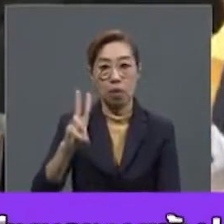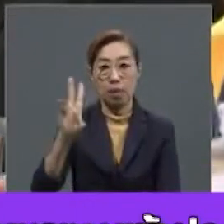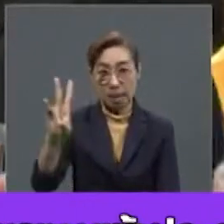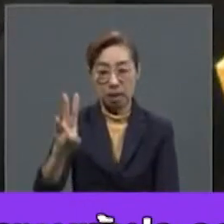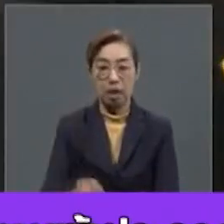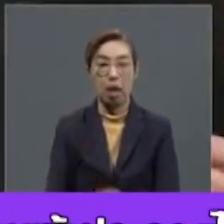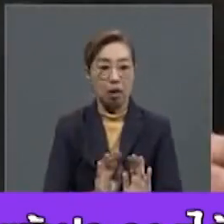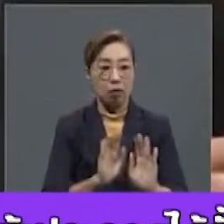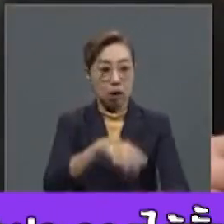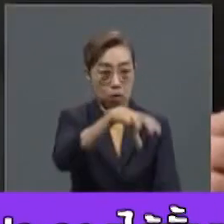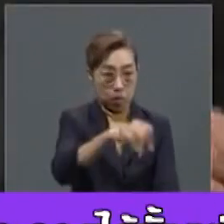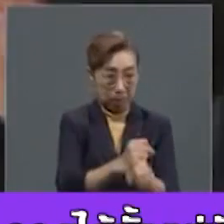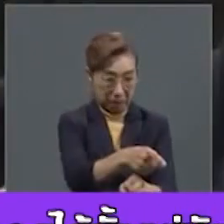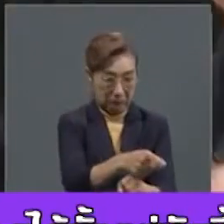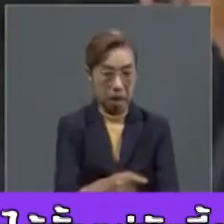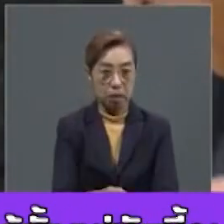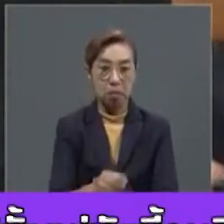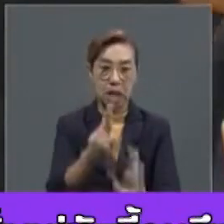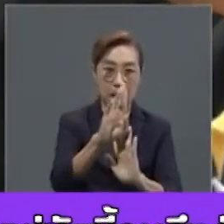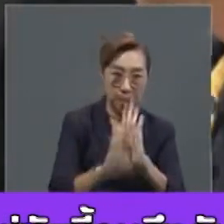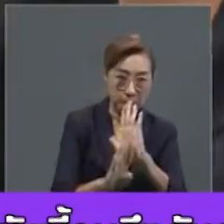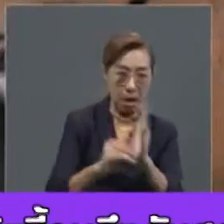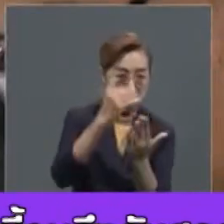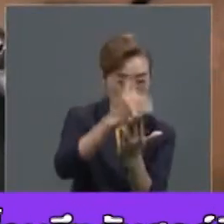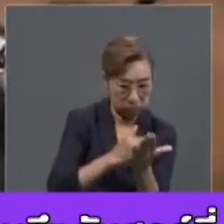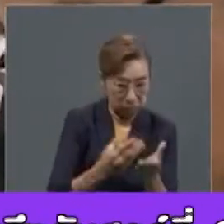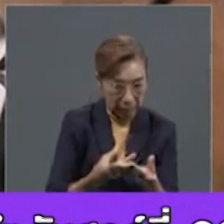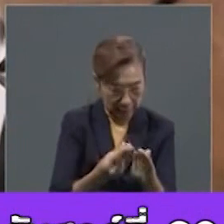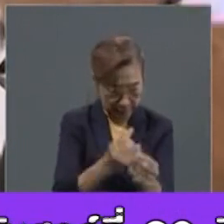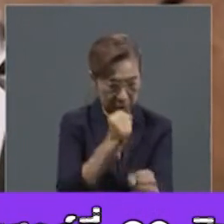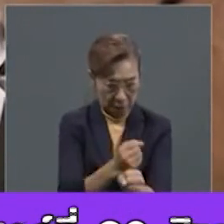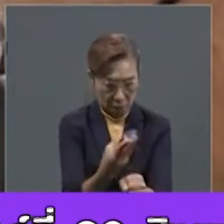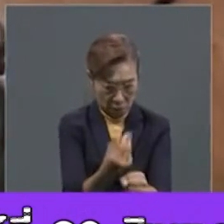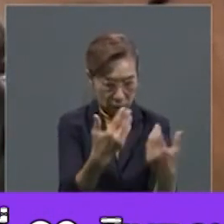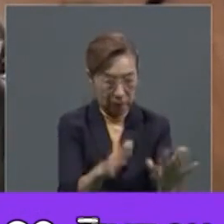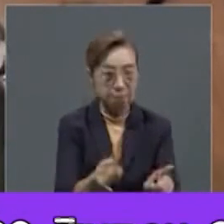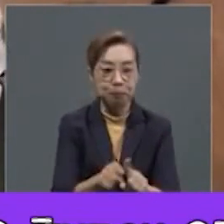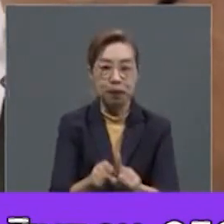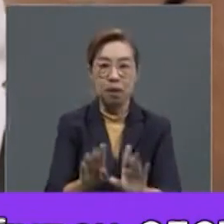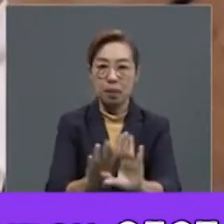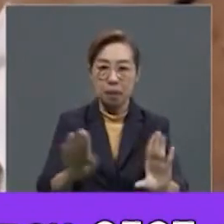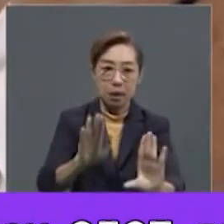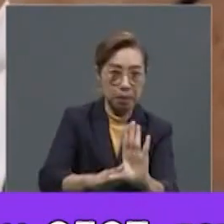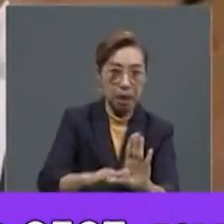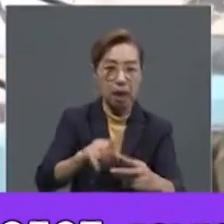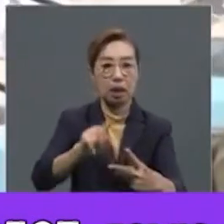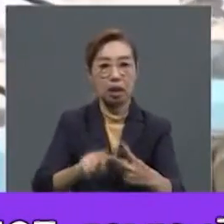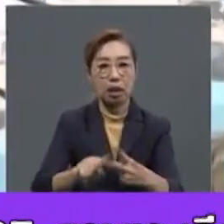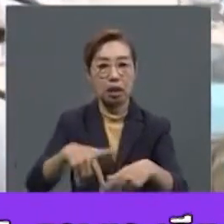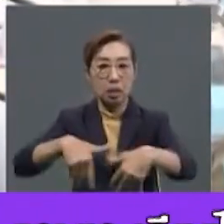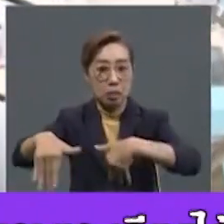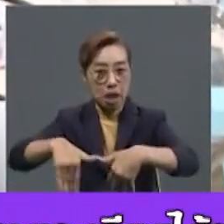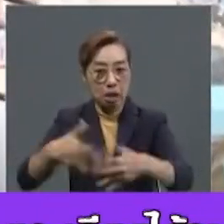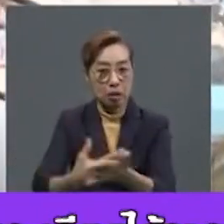คณะกรรมการนโยบายโครงการเติมเงิน 10,000บาทผ่านดิจิทอล walletครั้งที่4/2556 7ณตึกภักดี